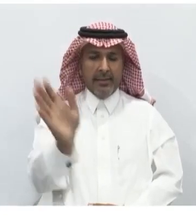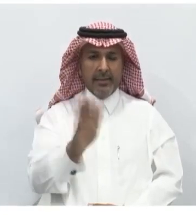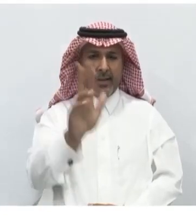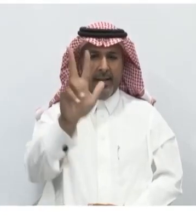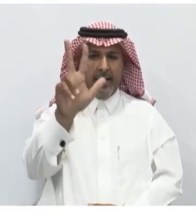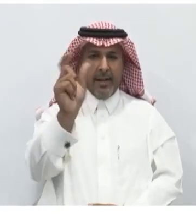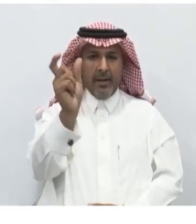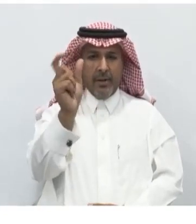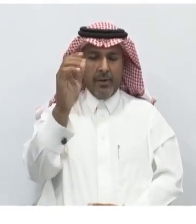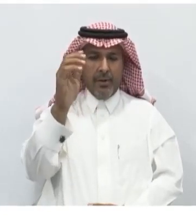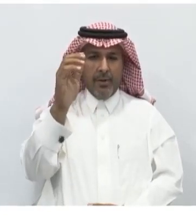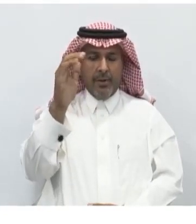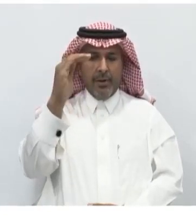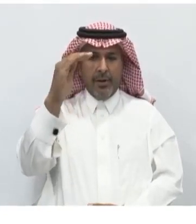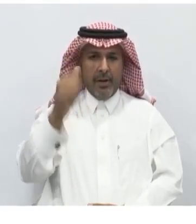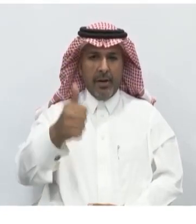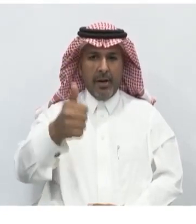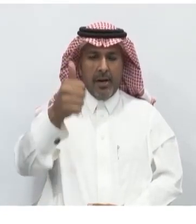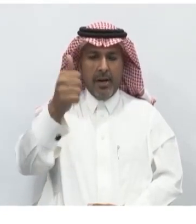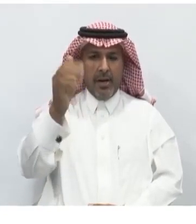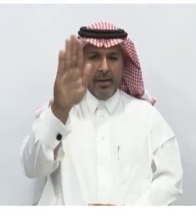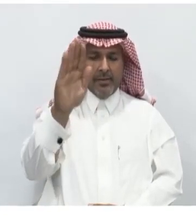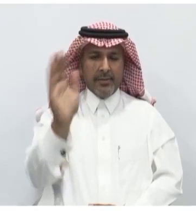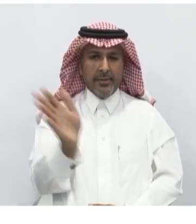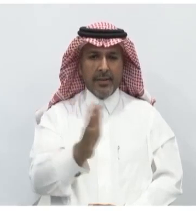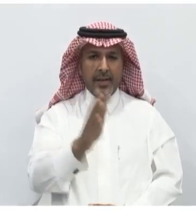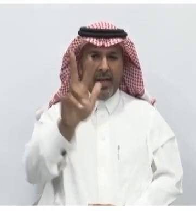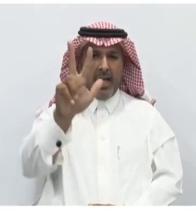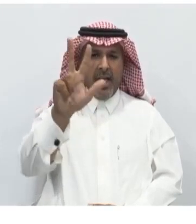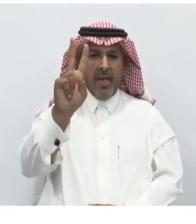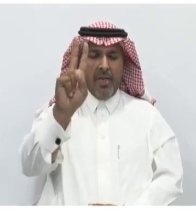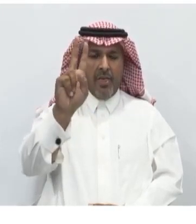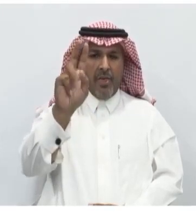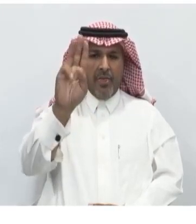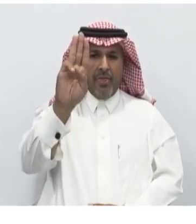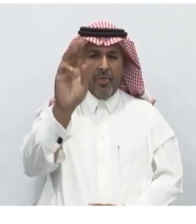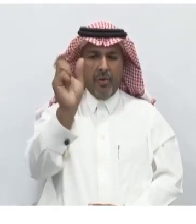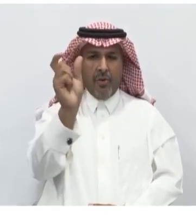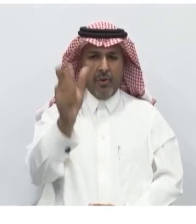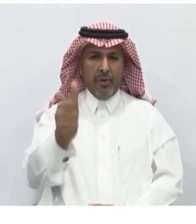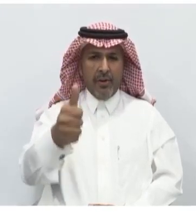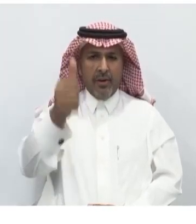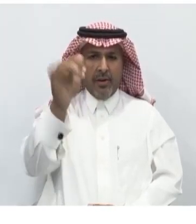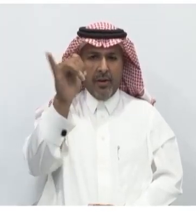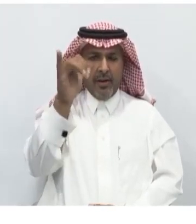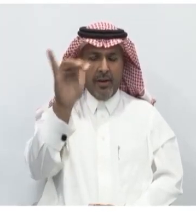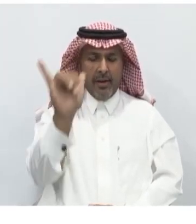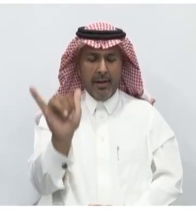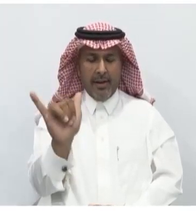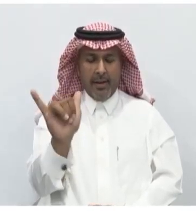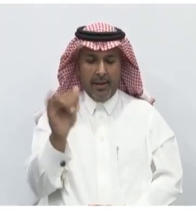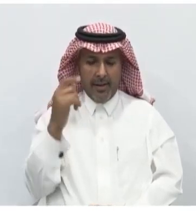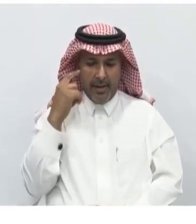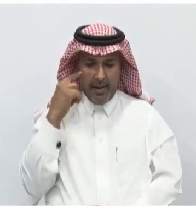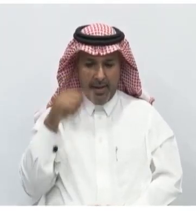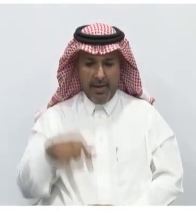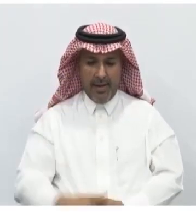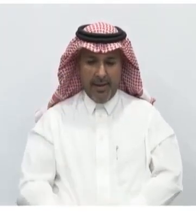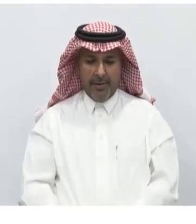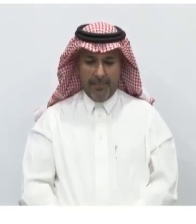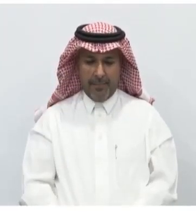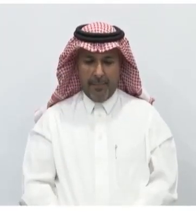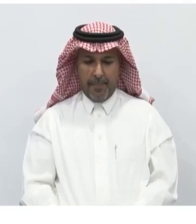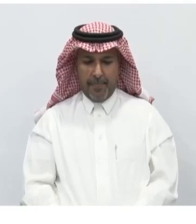خماسية الماء. إذاً استطعنا استخراج قيمة X عن طريق التحويل ثم بعد ذلك